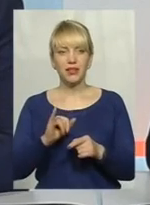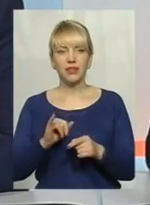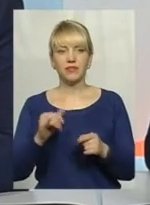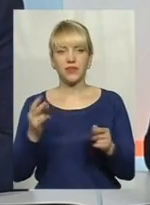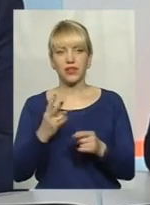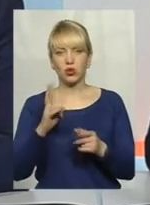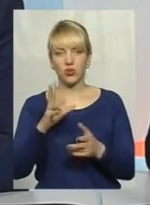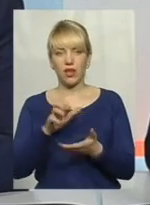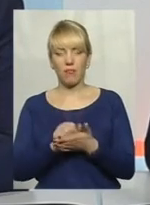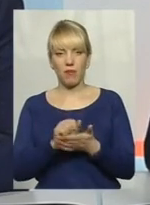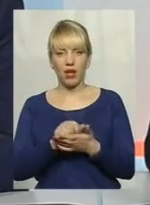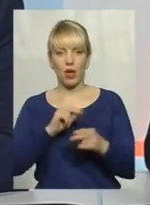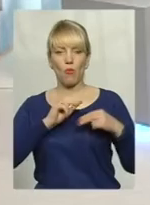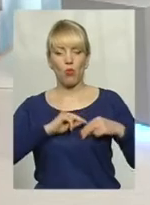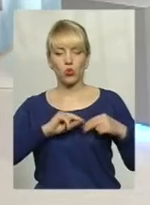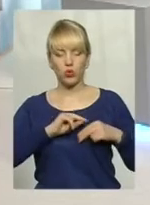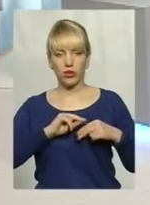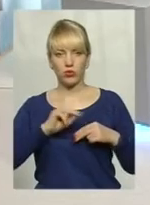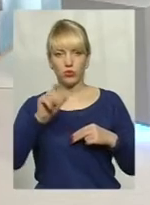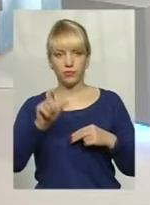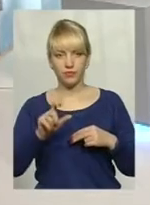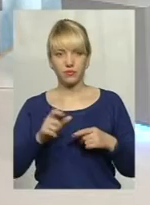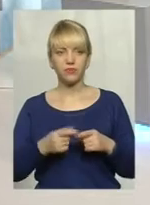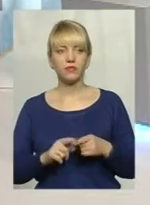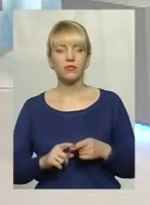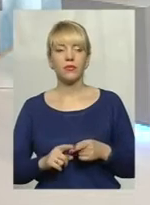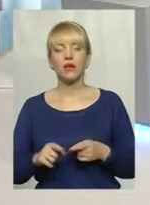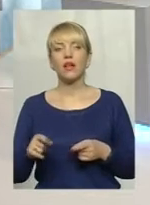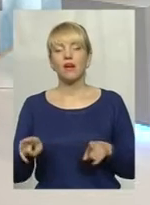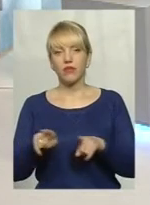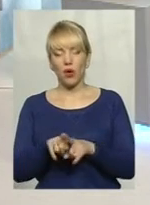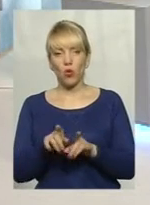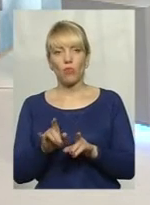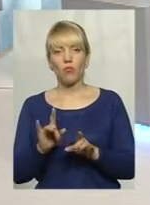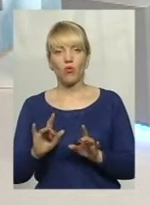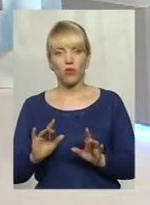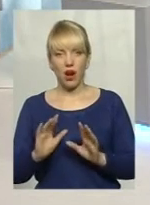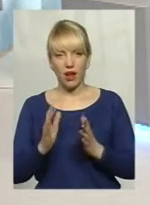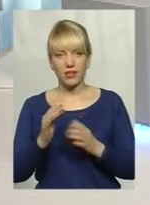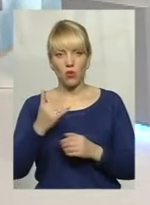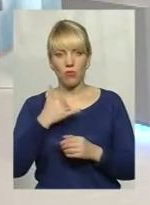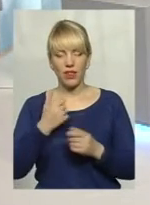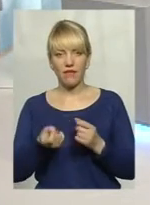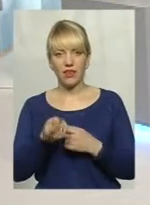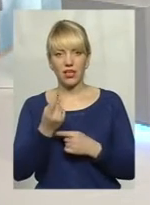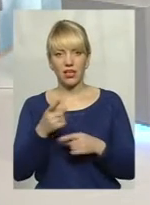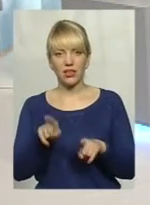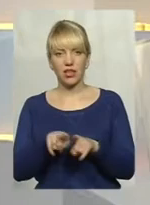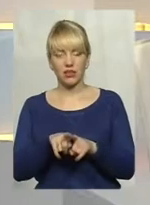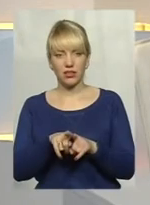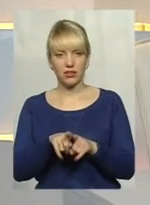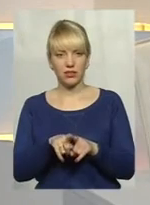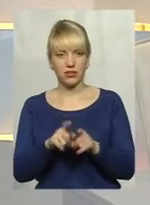певну посаду, але це щодо посадових осіб. В такому разі у мене виникає теж, знаєте, такий